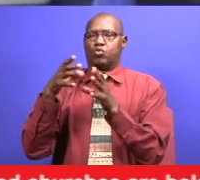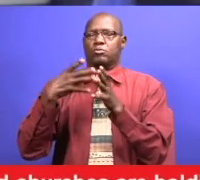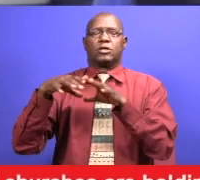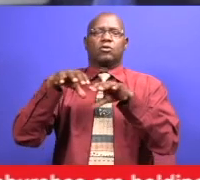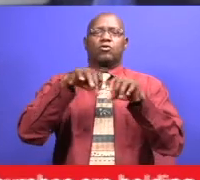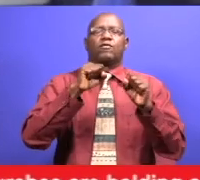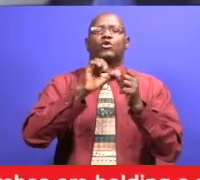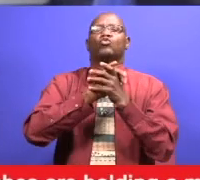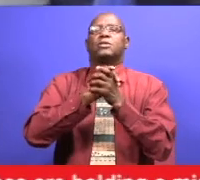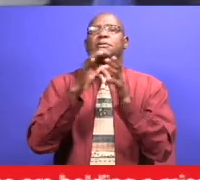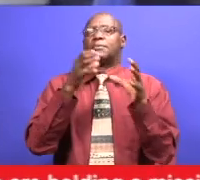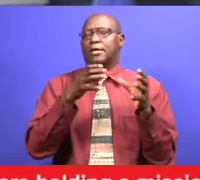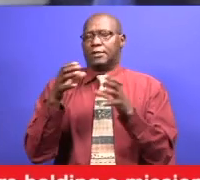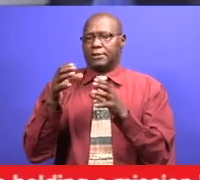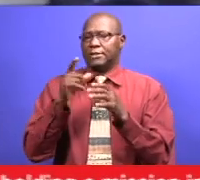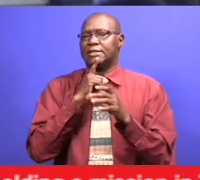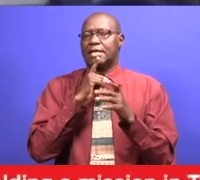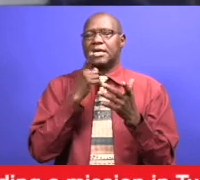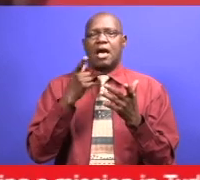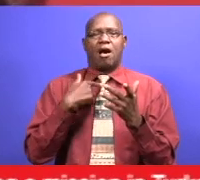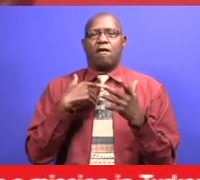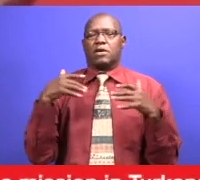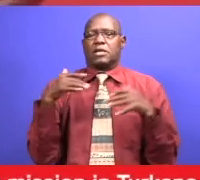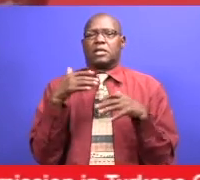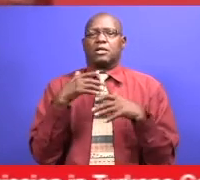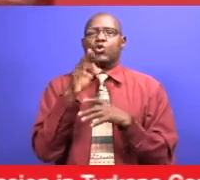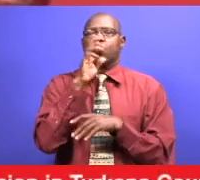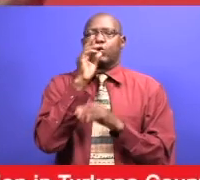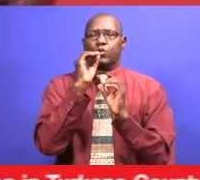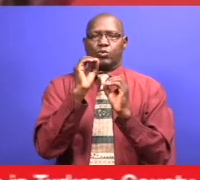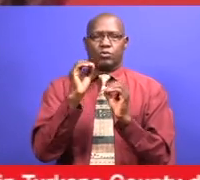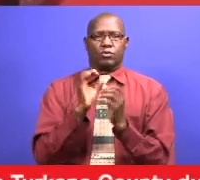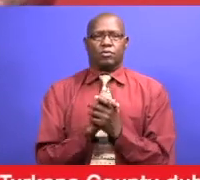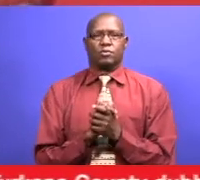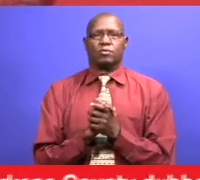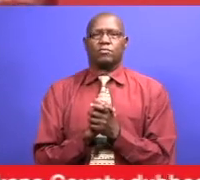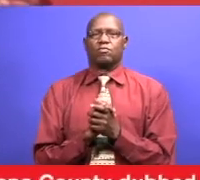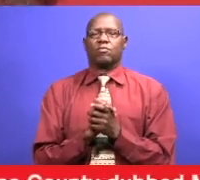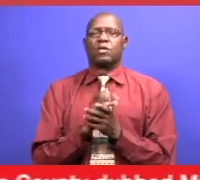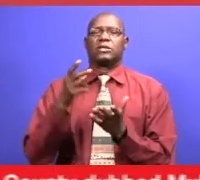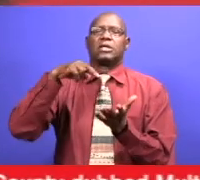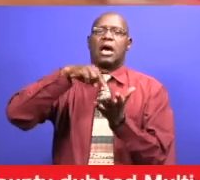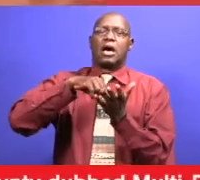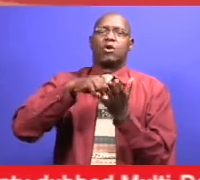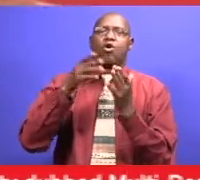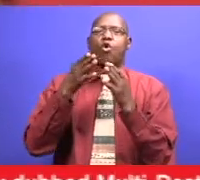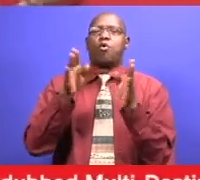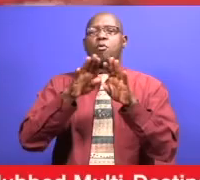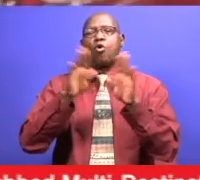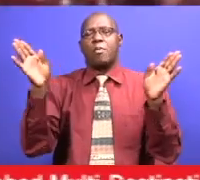party, saying that he will not be moved and shaken by threats. Si mama, fungua mlango,